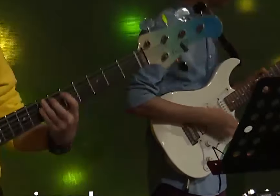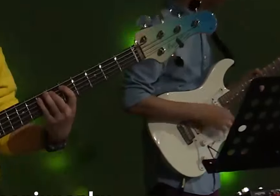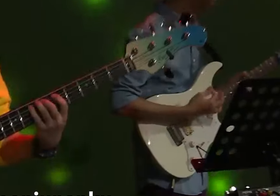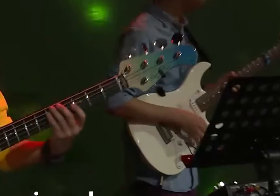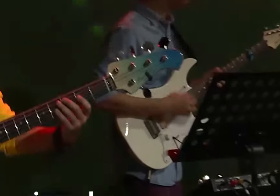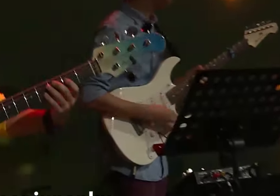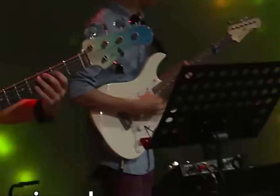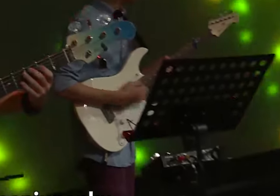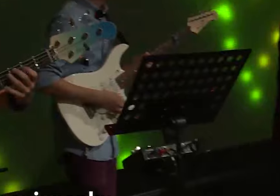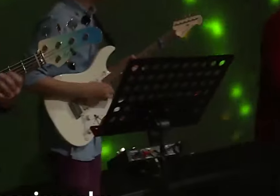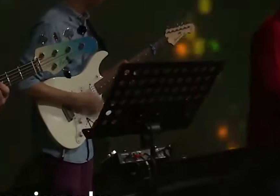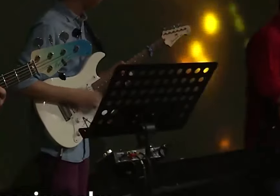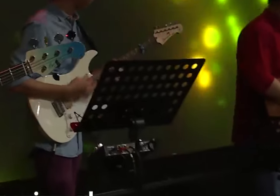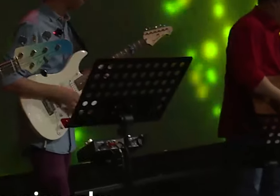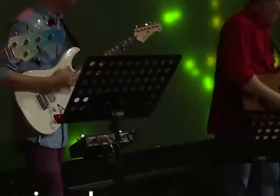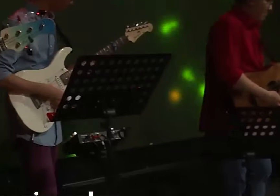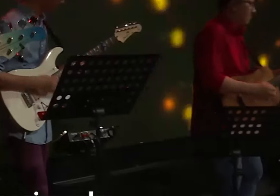Hanya kau